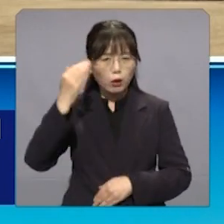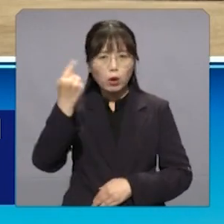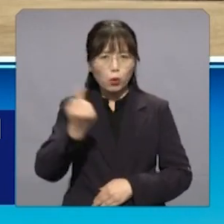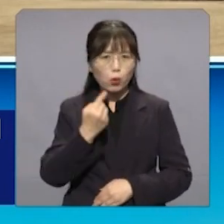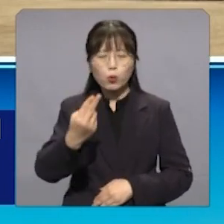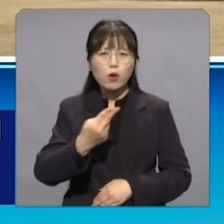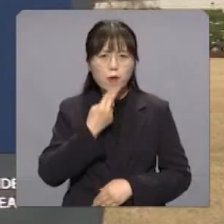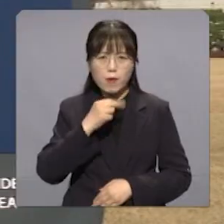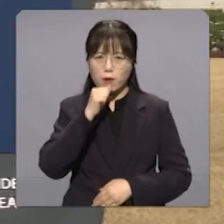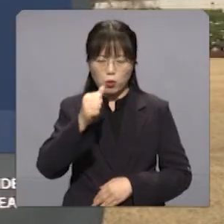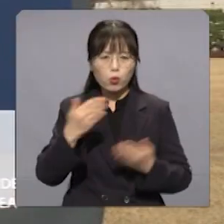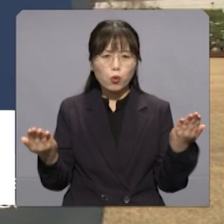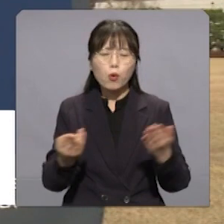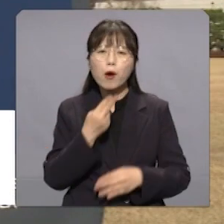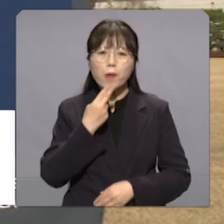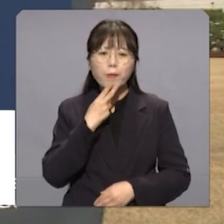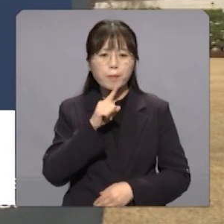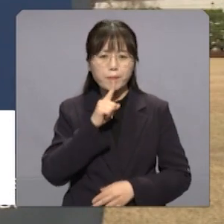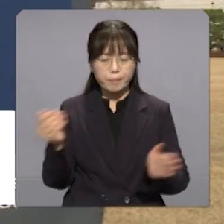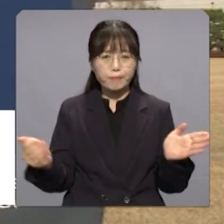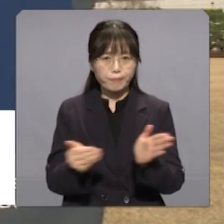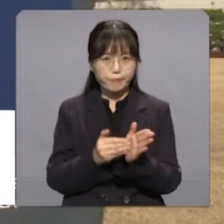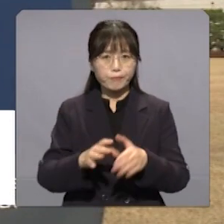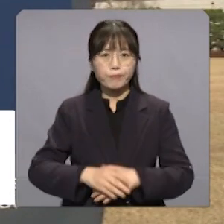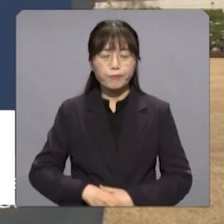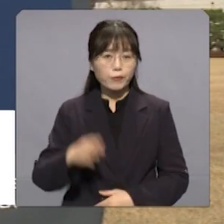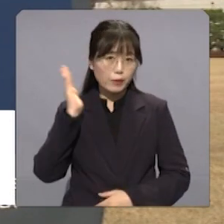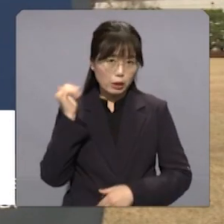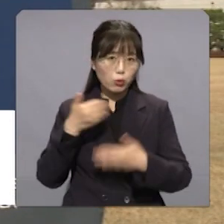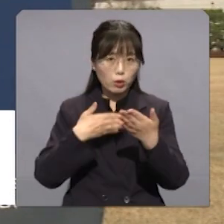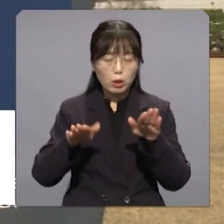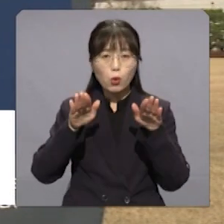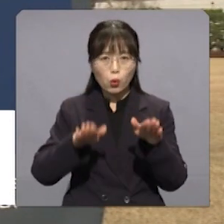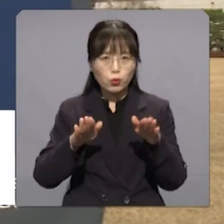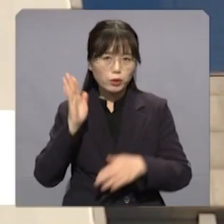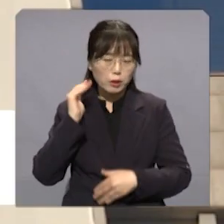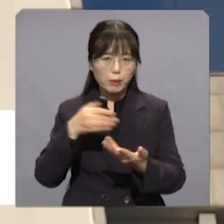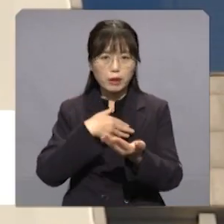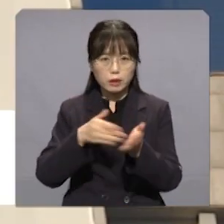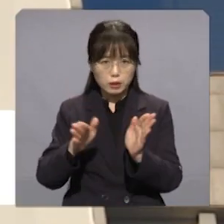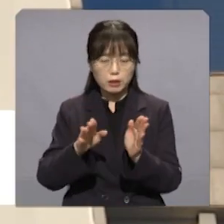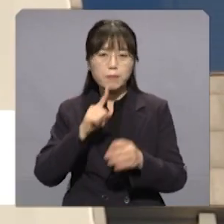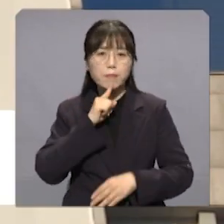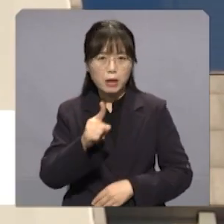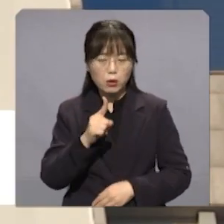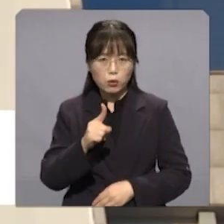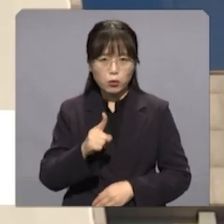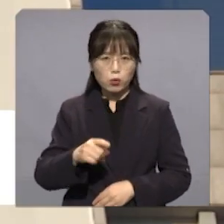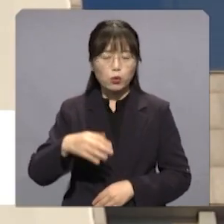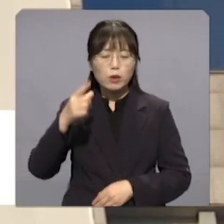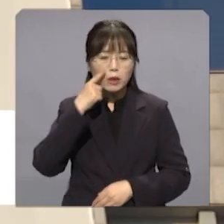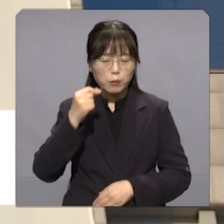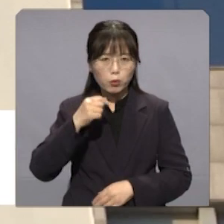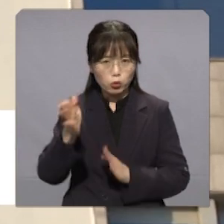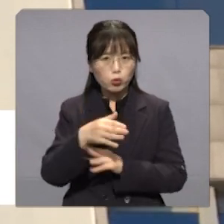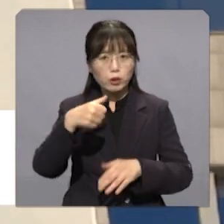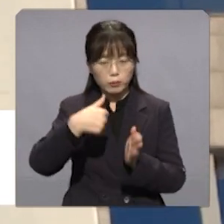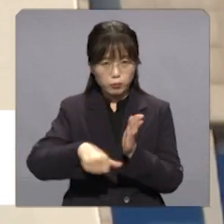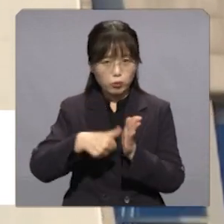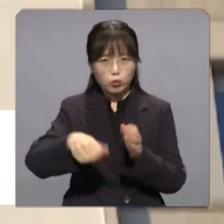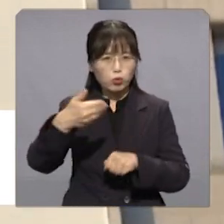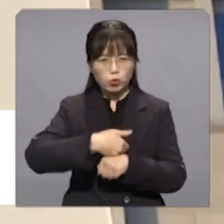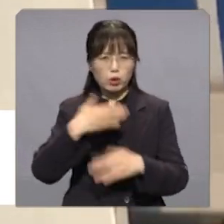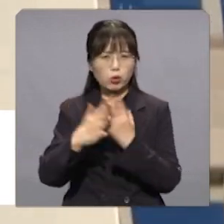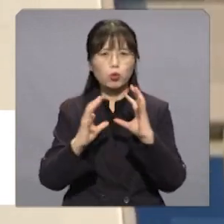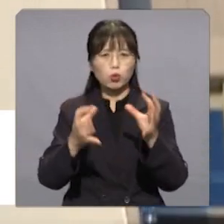것이라는 입장을 거듭 밝혔습니다 대통령 실은 오늘 대변인신 명의로 일본산 수산물 수입 관련